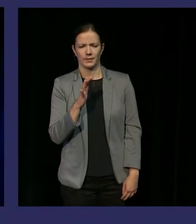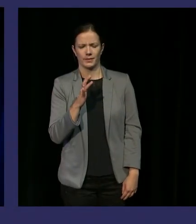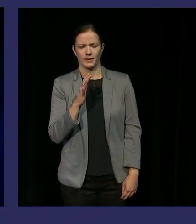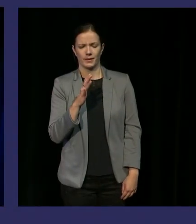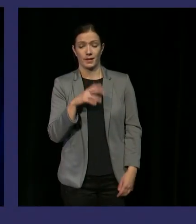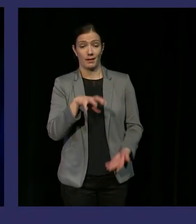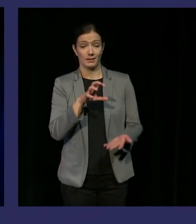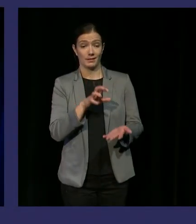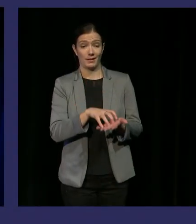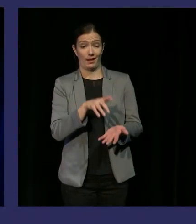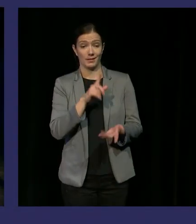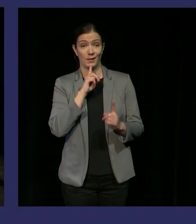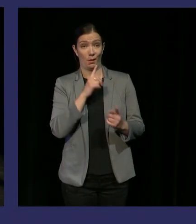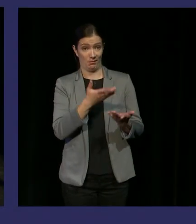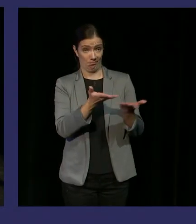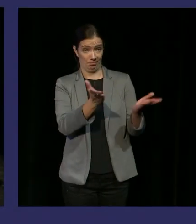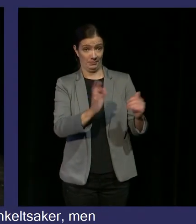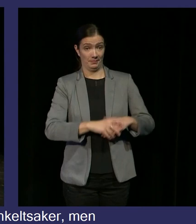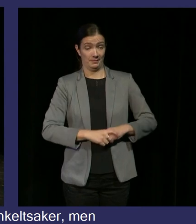Statsråd?